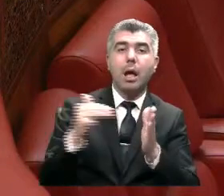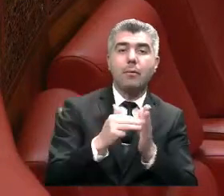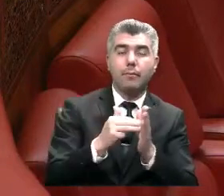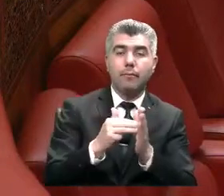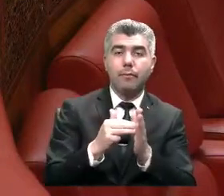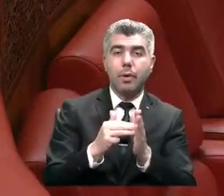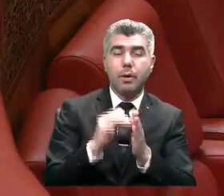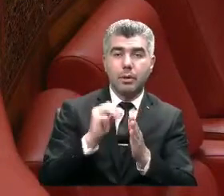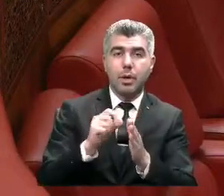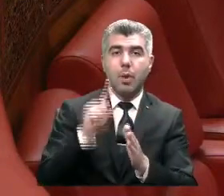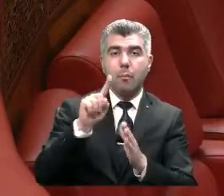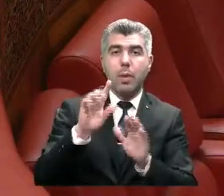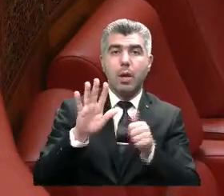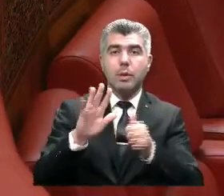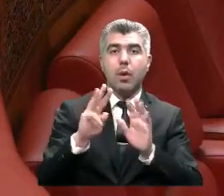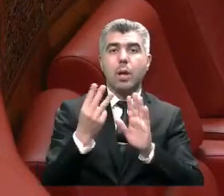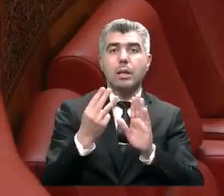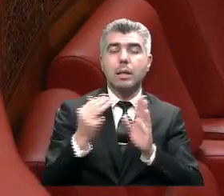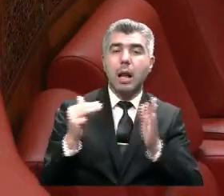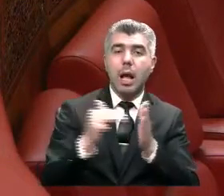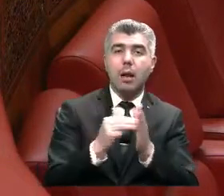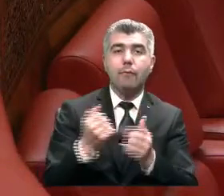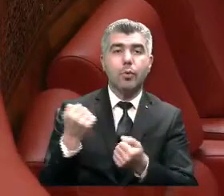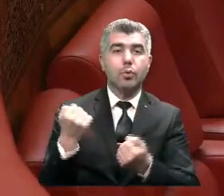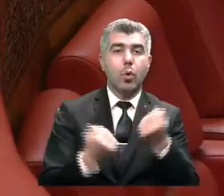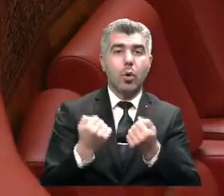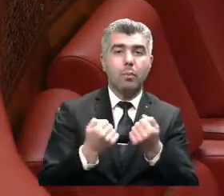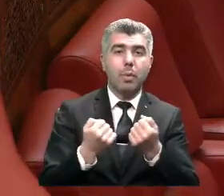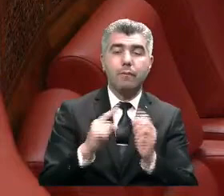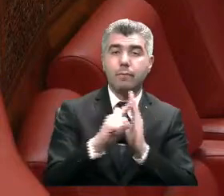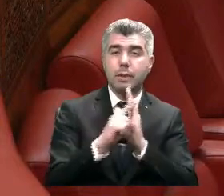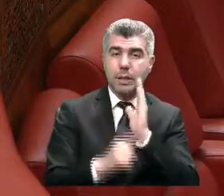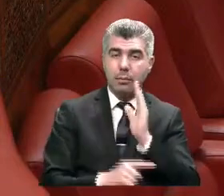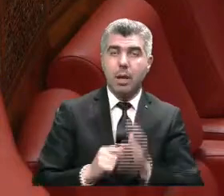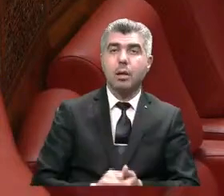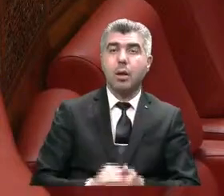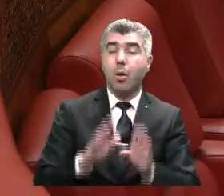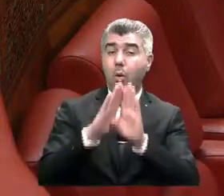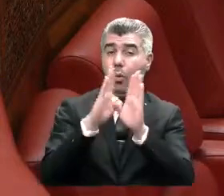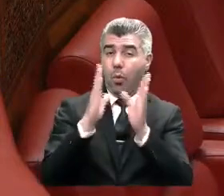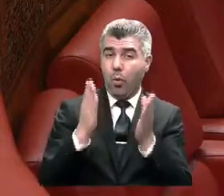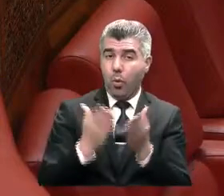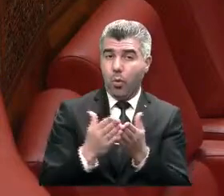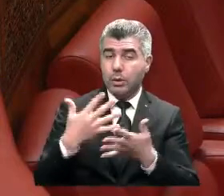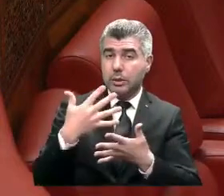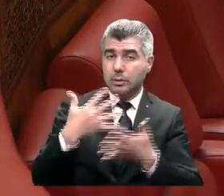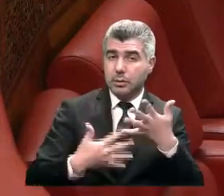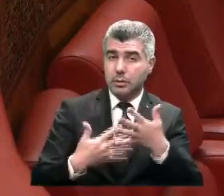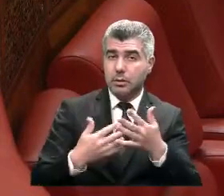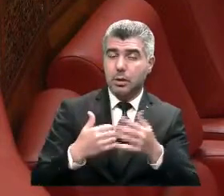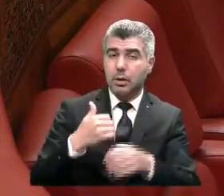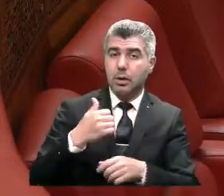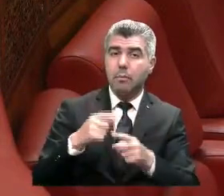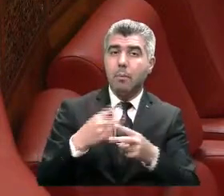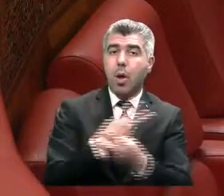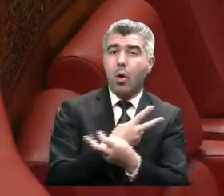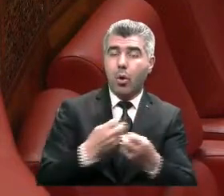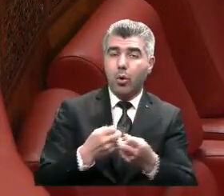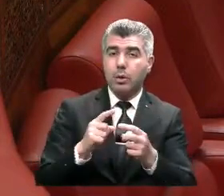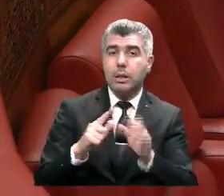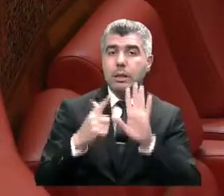و1 36 ال سياره كل اسبوع هذا العرض هذا منلي تنجمع على العمليه ديال مرحبه تنوصل ل